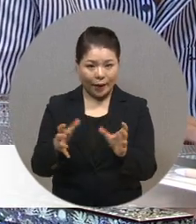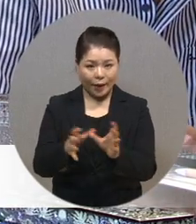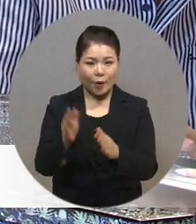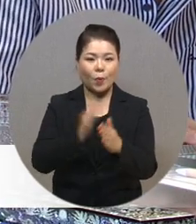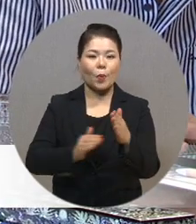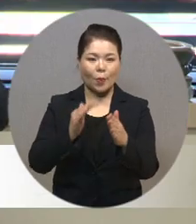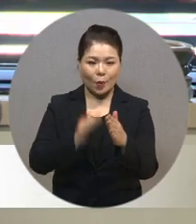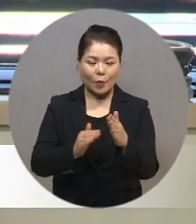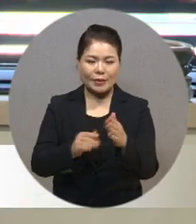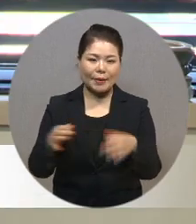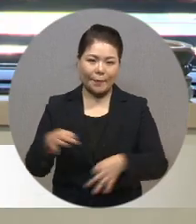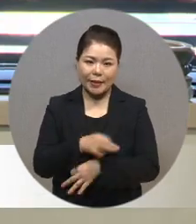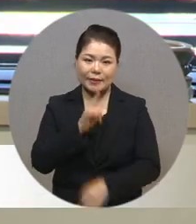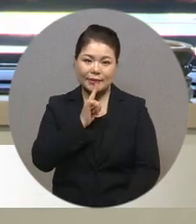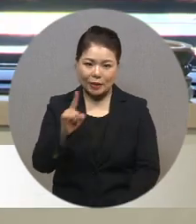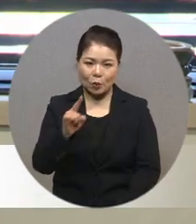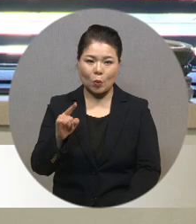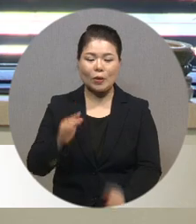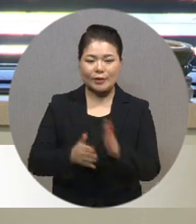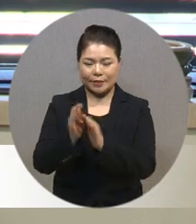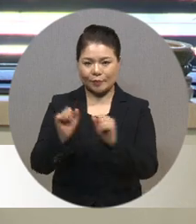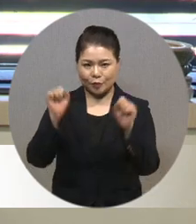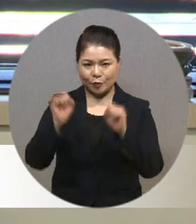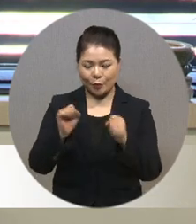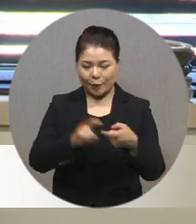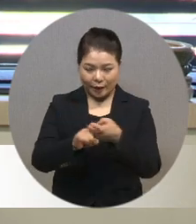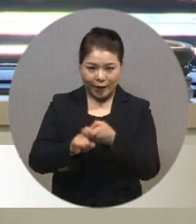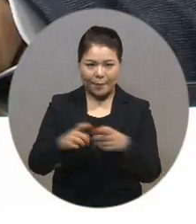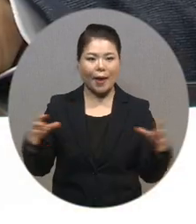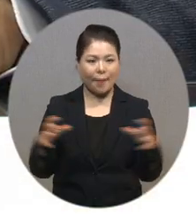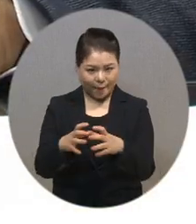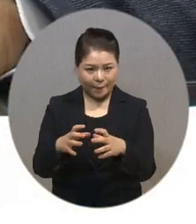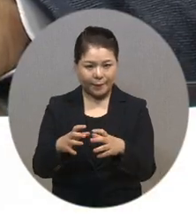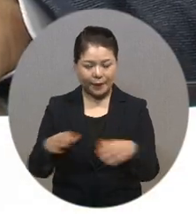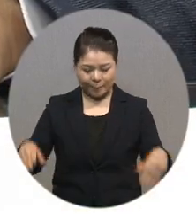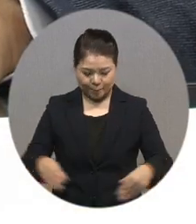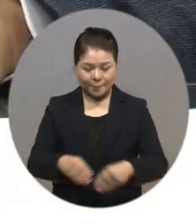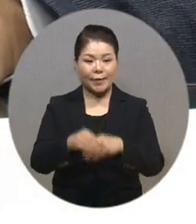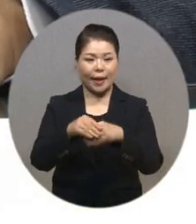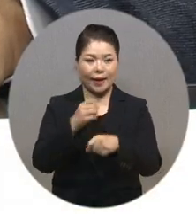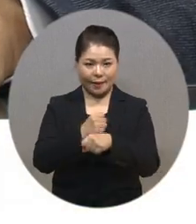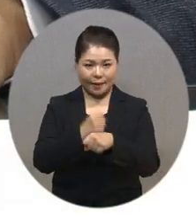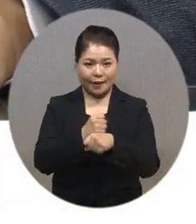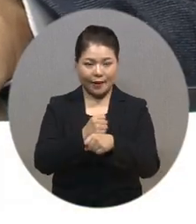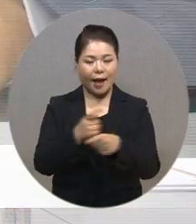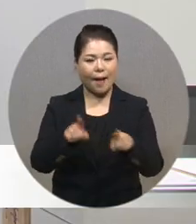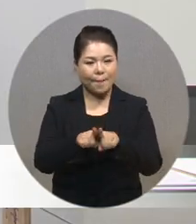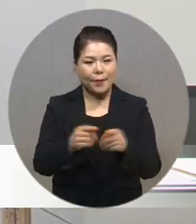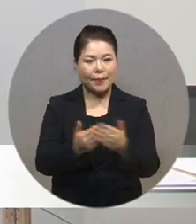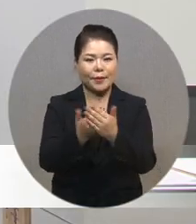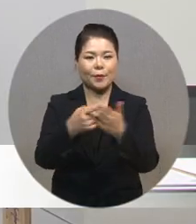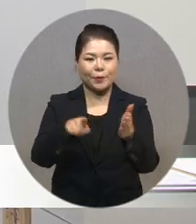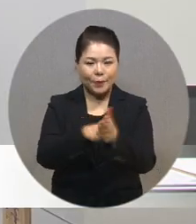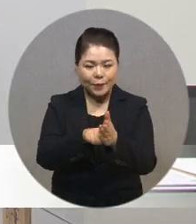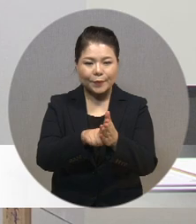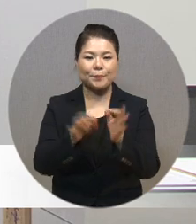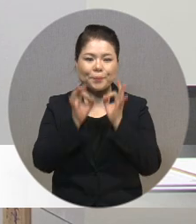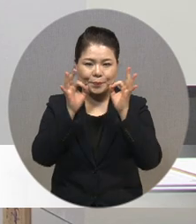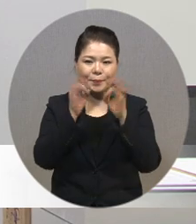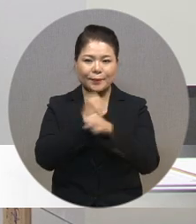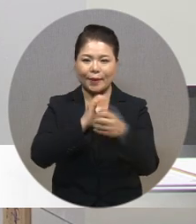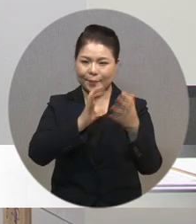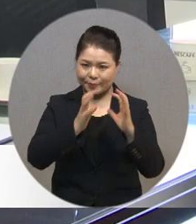사단법인 공직공익비리 신고 전국시민운동연합회 등각 단체와 함께 업무 협약 시각을 갖고 상생 발전을 위한 협력 방안을